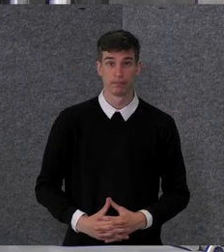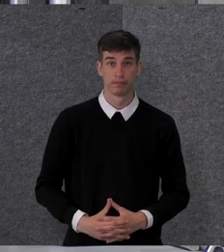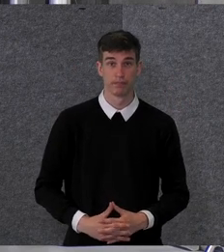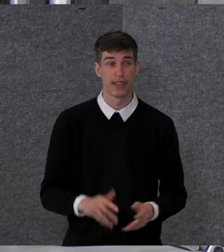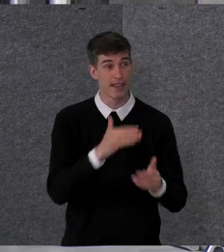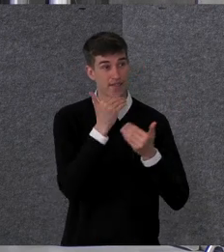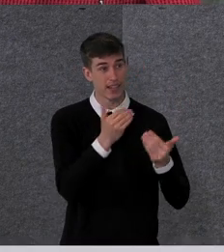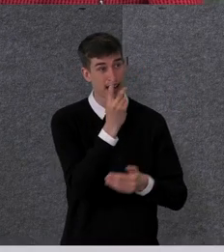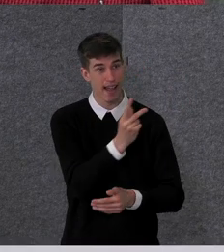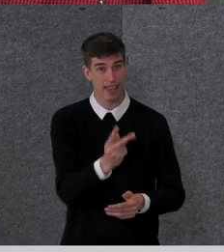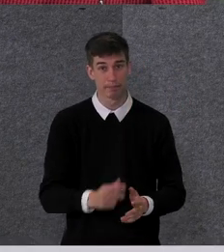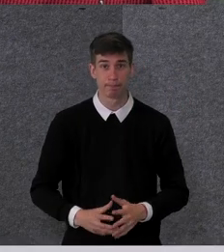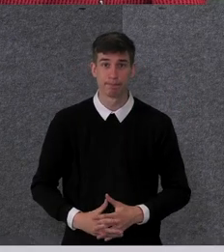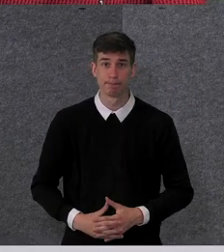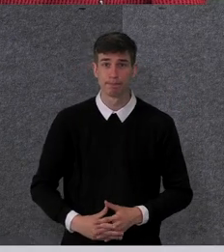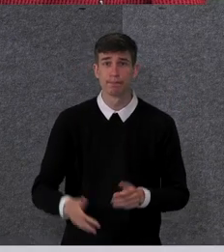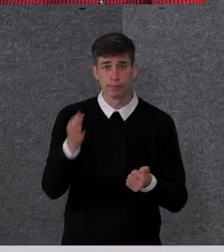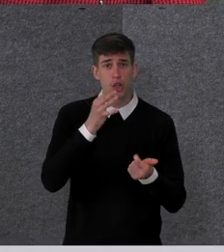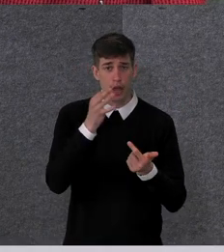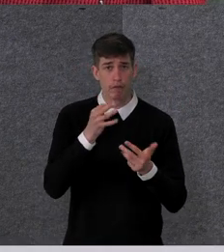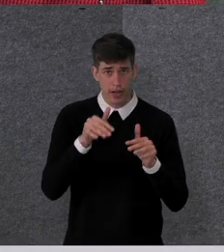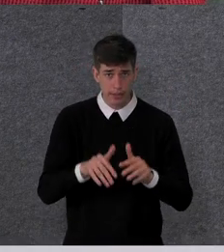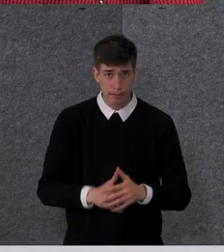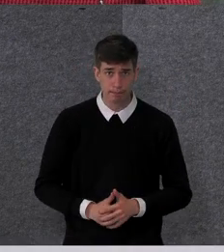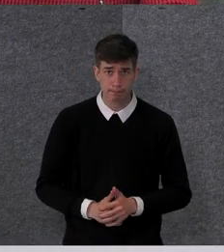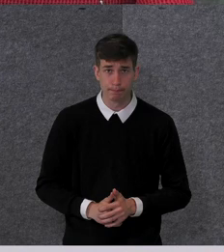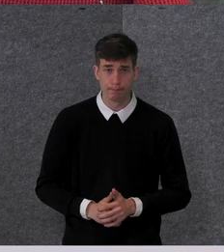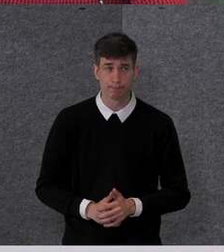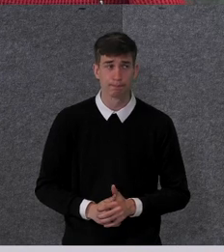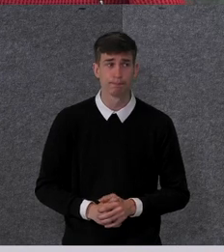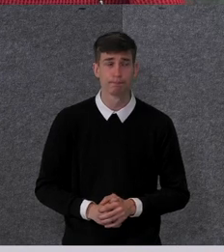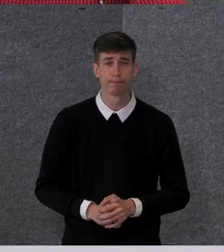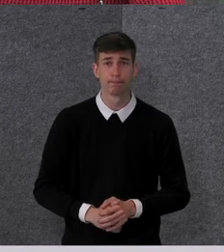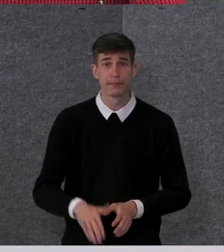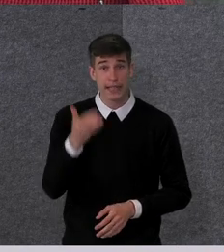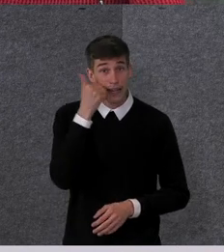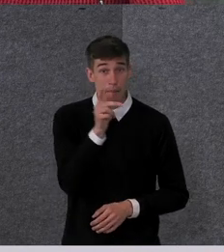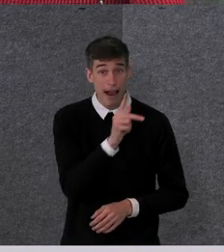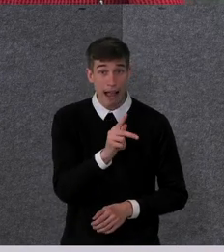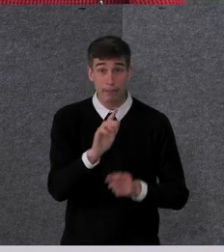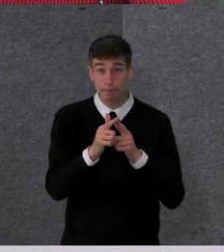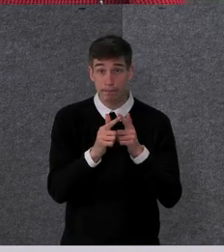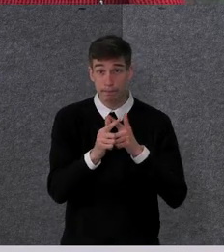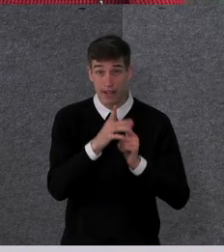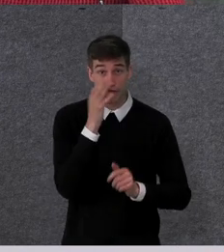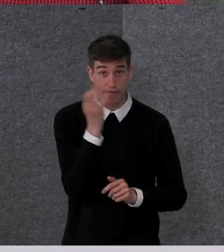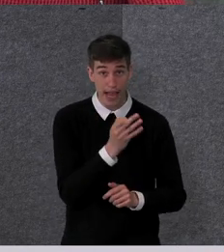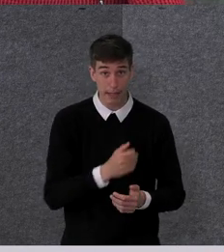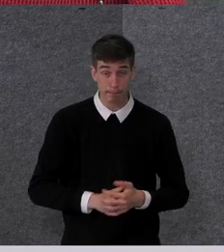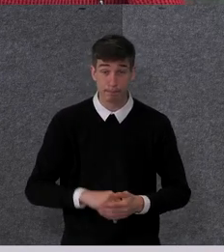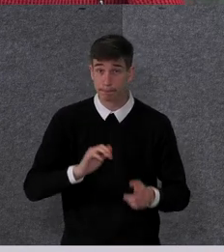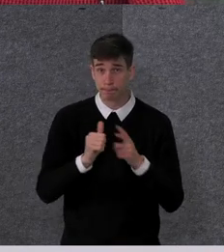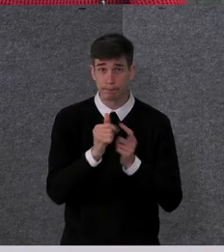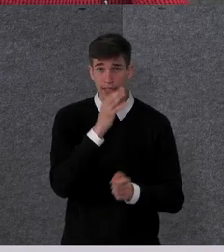Vielen Dank, Katrin. An dich liegen Fragen vor, die Vierat jetzt stellen wird. Genau, liebe Katrin, für dich liegen zwei Fragen vor. Die